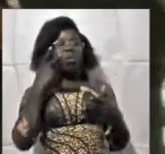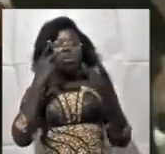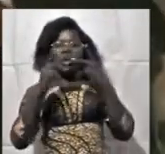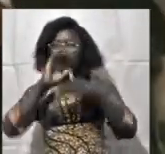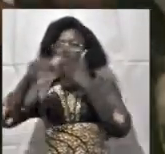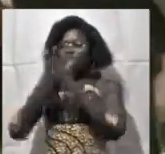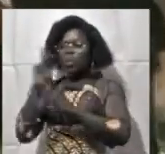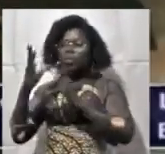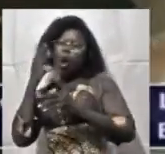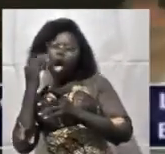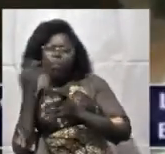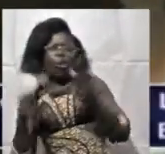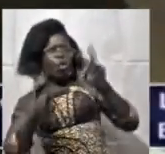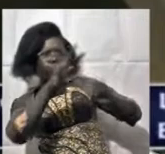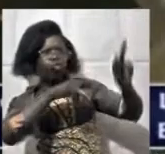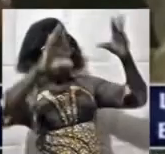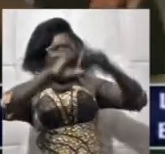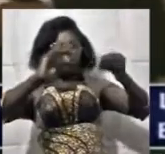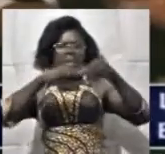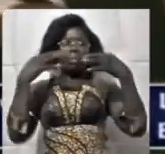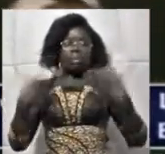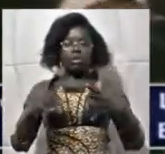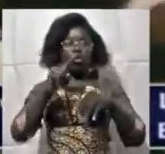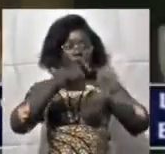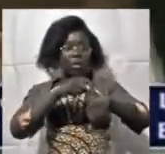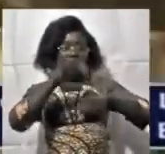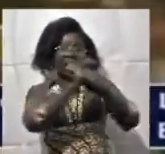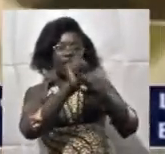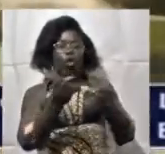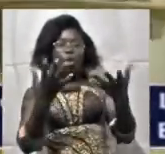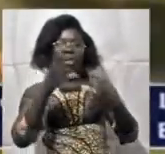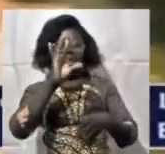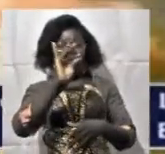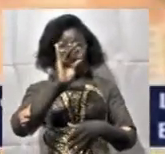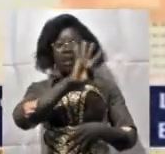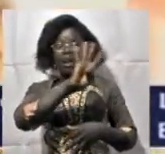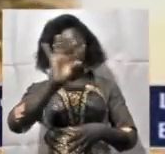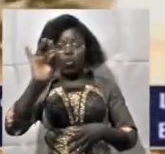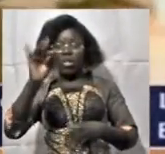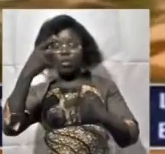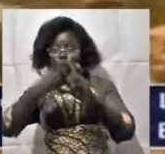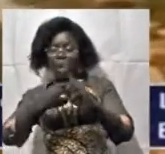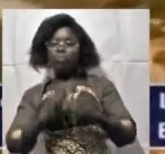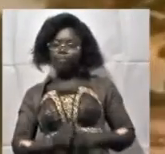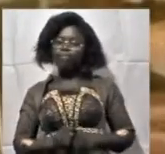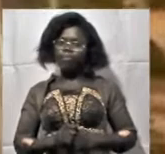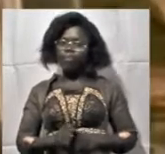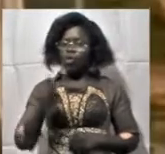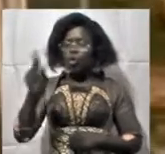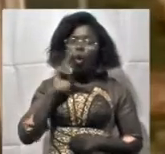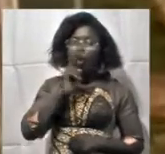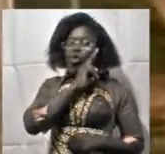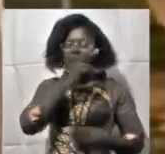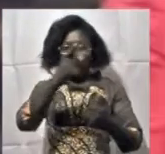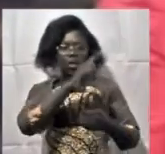le futur complexe hôtelier résidentiel de l'avis de tous les experts qui ont pris la parole. Durée des travaux,